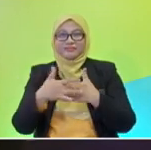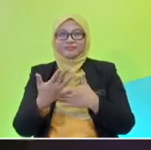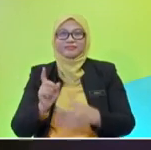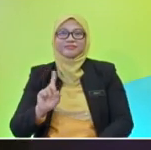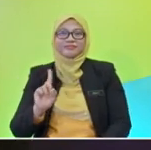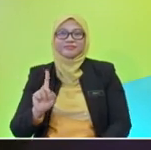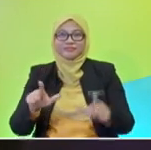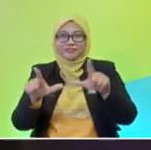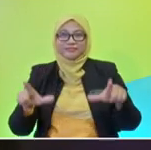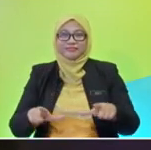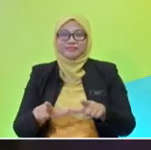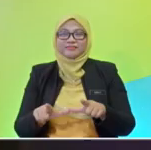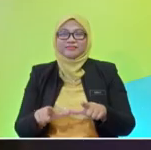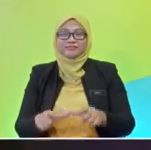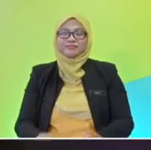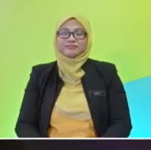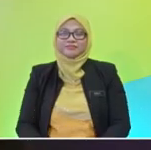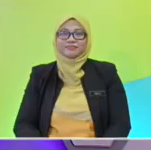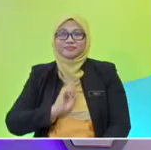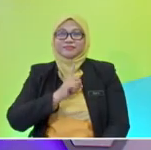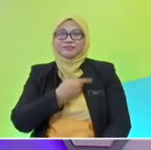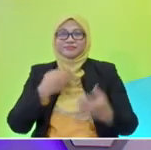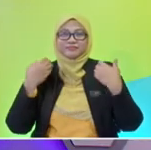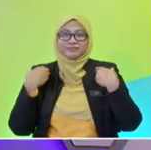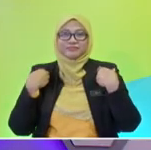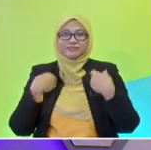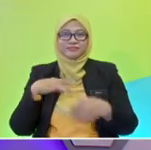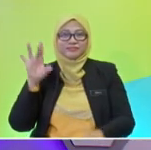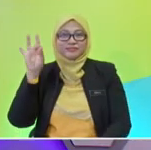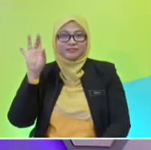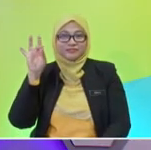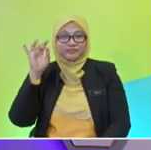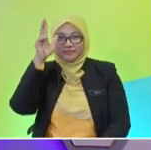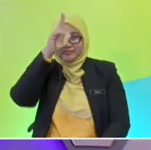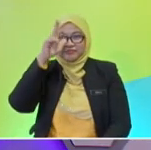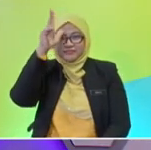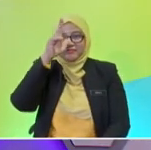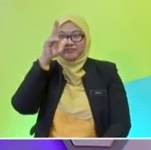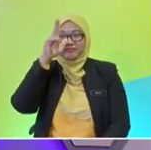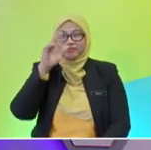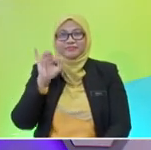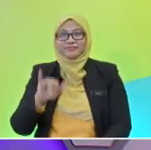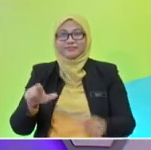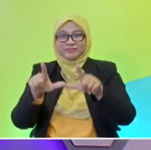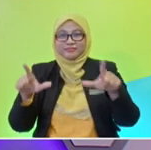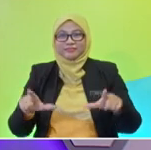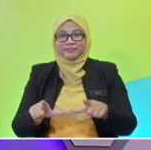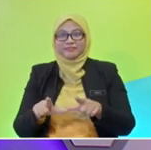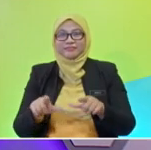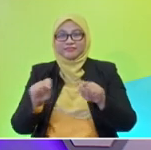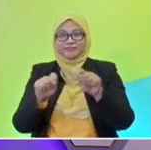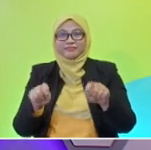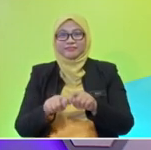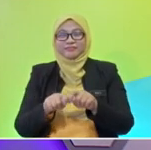Melayu awal kita ada lebih kurang 8 Kerajaan Melayu awal yang berlokasi di 8 lokasi